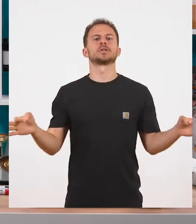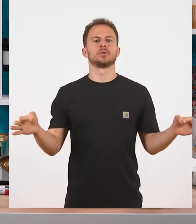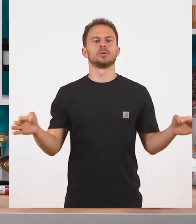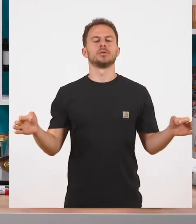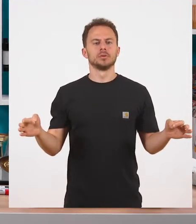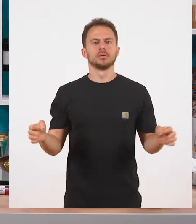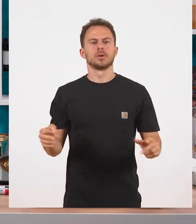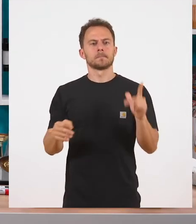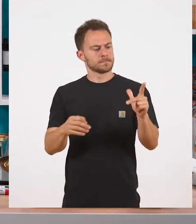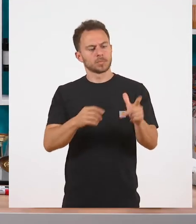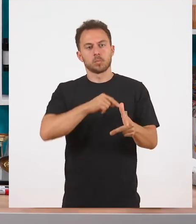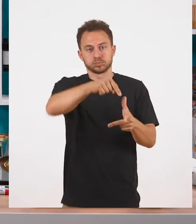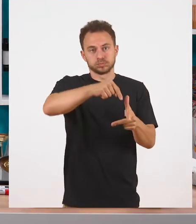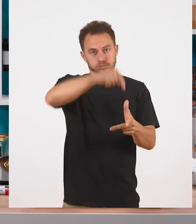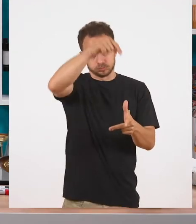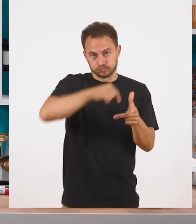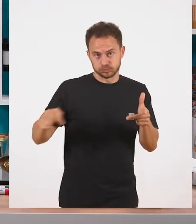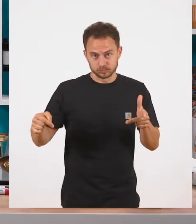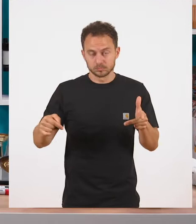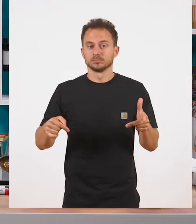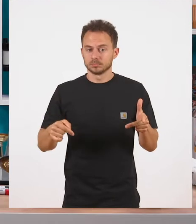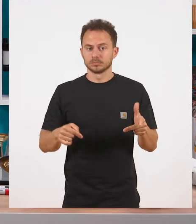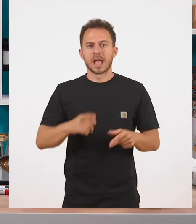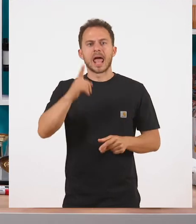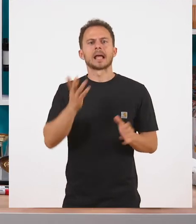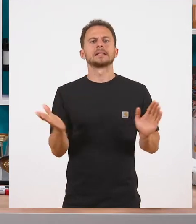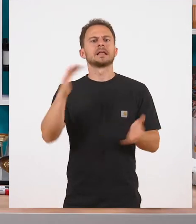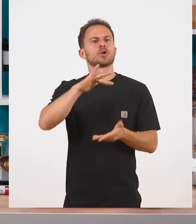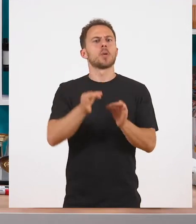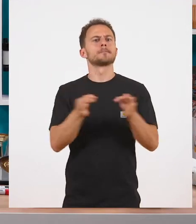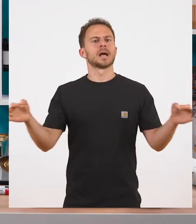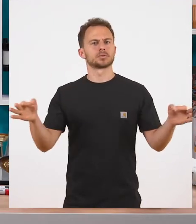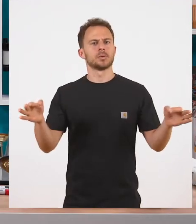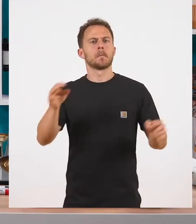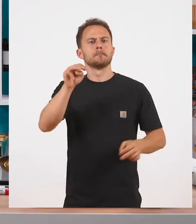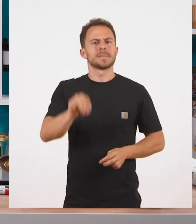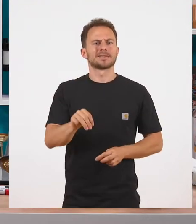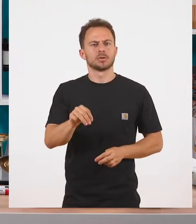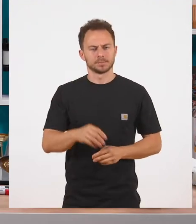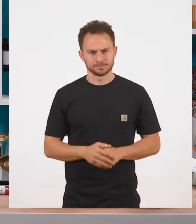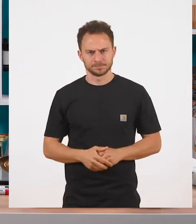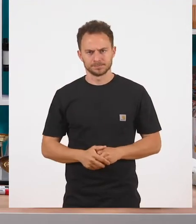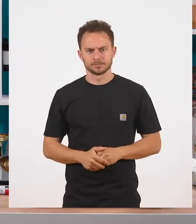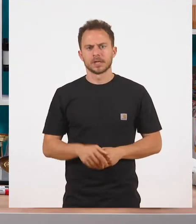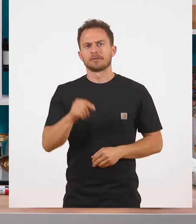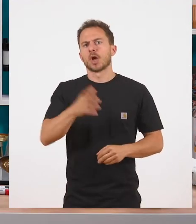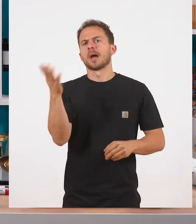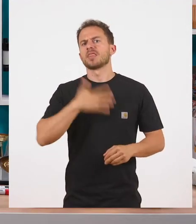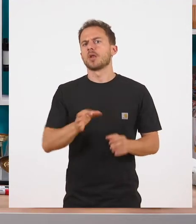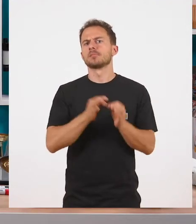λοιπόν είναι το κυβικό μέτρο. Το χρησιμοποιούμε για μετρήσεις